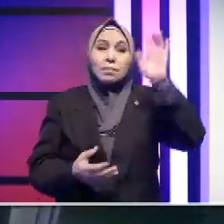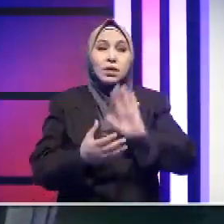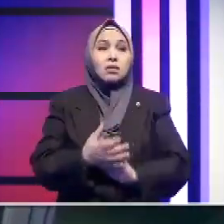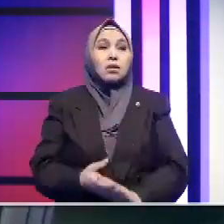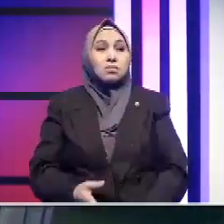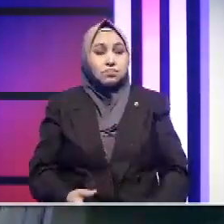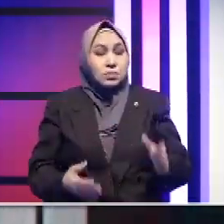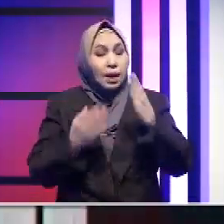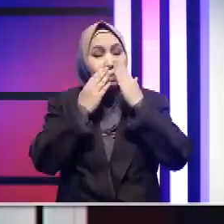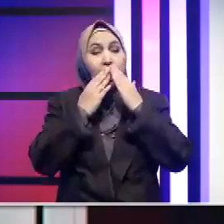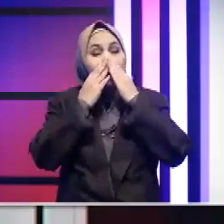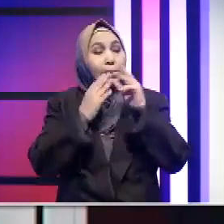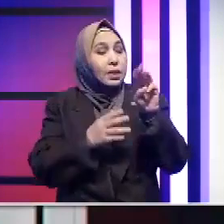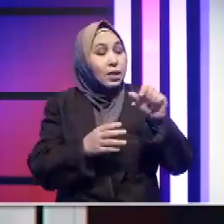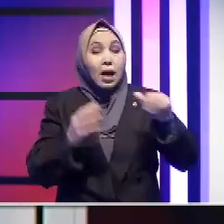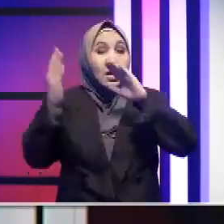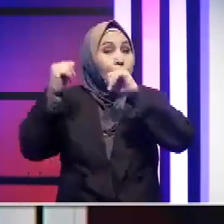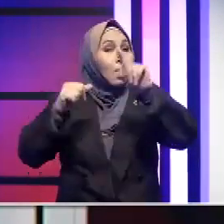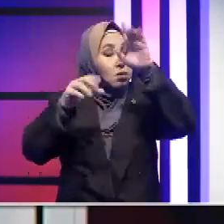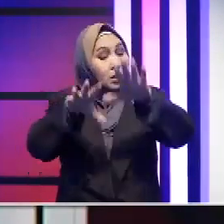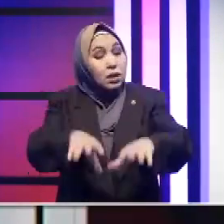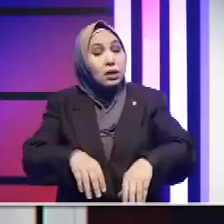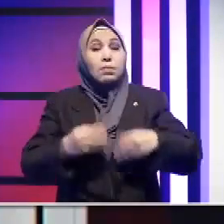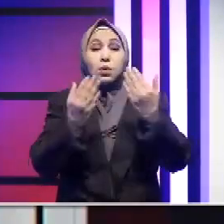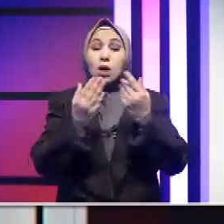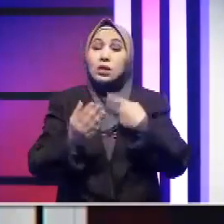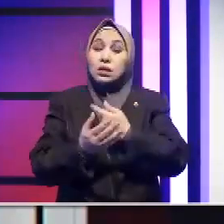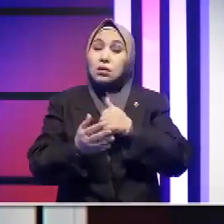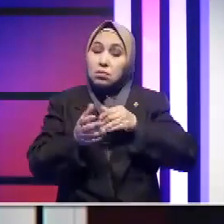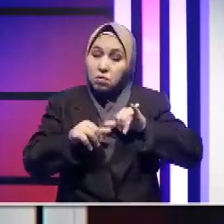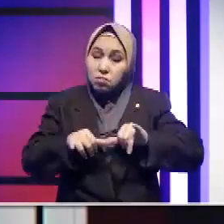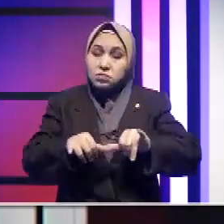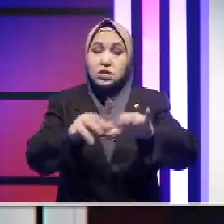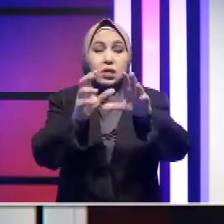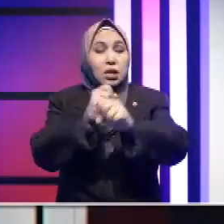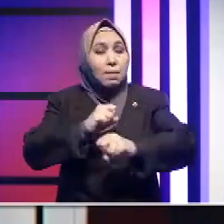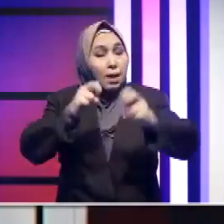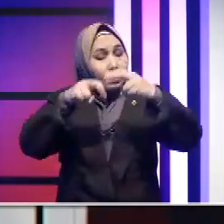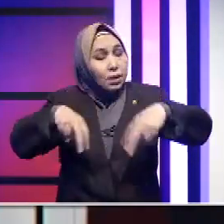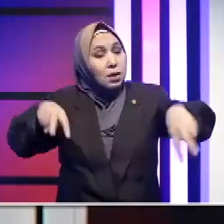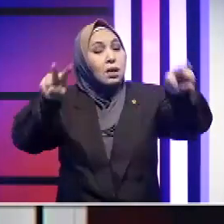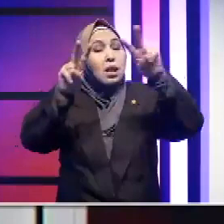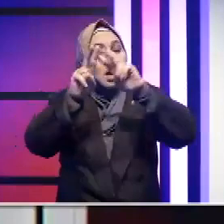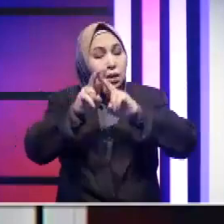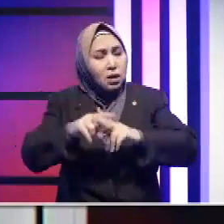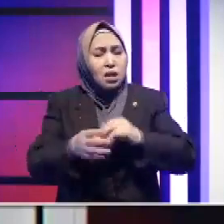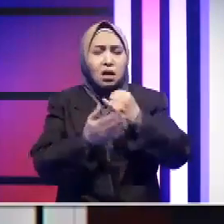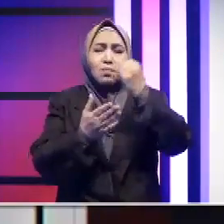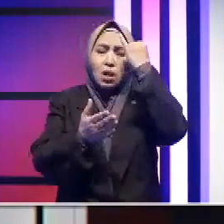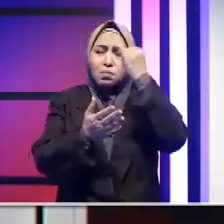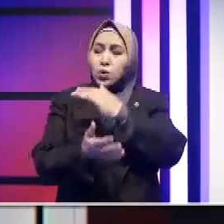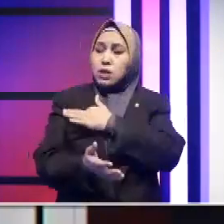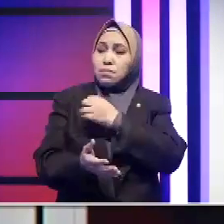Amin ya robbal alamin mengemuka Allah mengabulkan doa kita dan terus kita dapat menghargai termatre panjang Ade Ya Allah bekal Khan sebagaimana